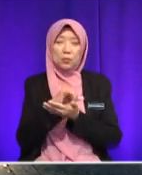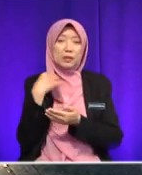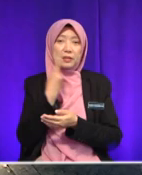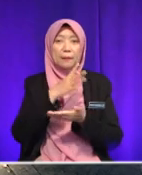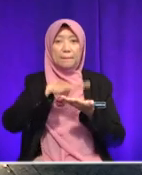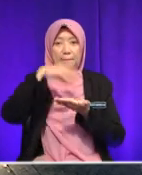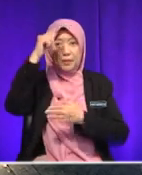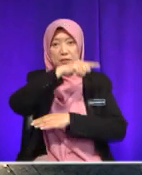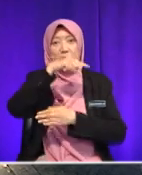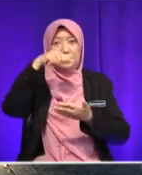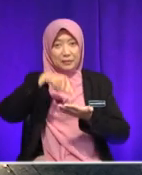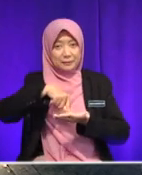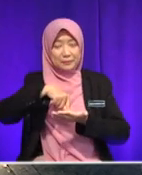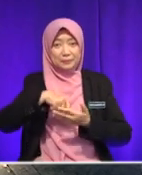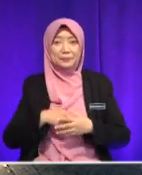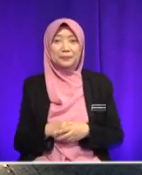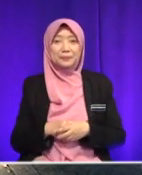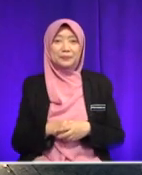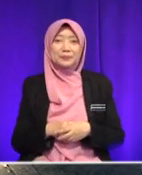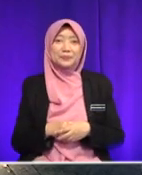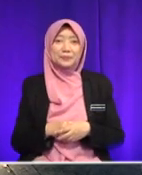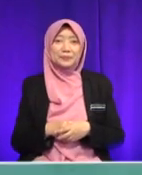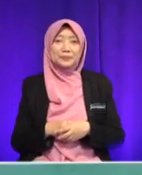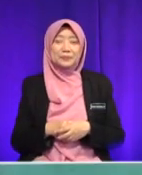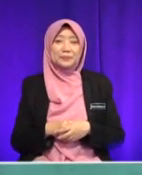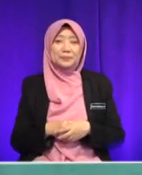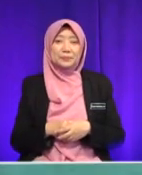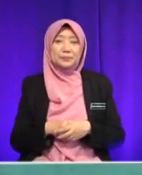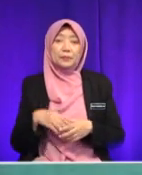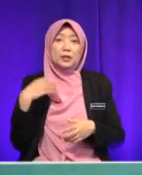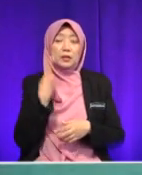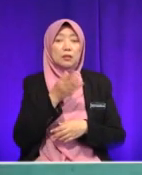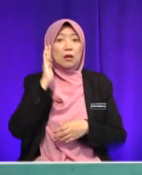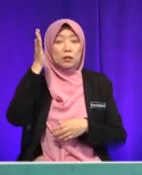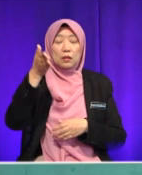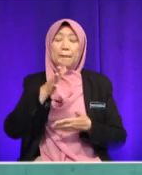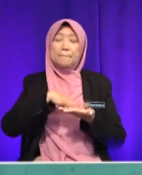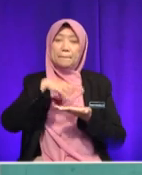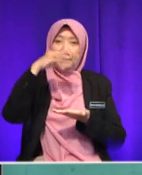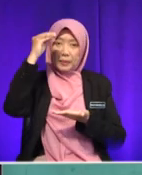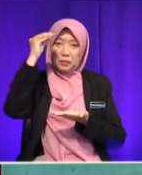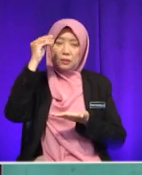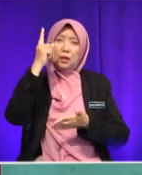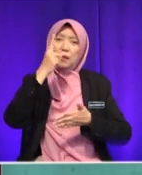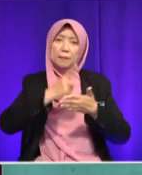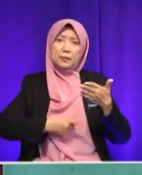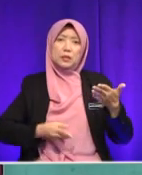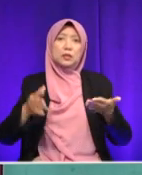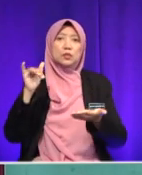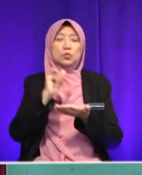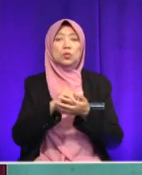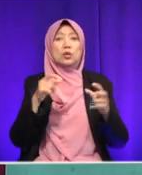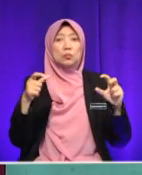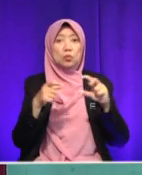hari ini. Baiklah. Okey. Baik. Kita akan belajar gabungan transformasi, iaitu apa itu